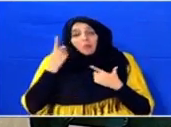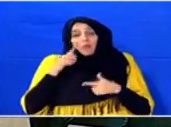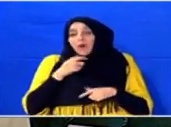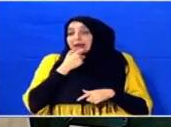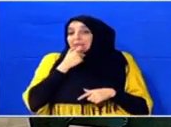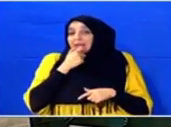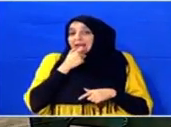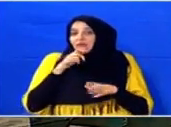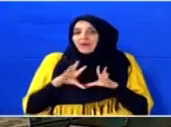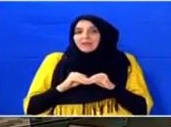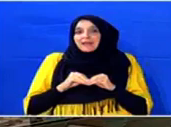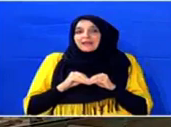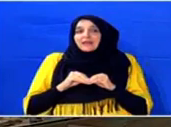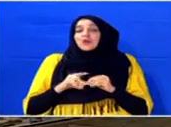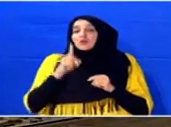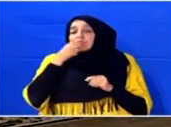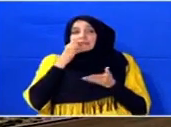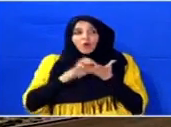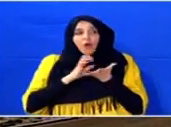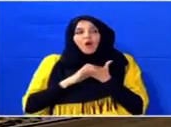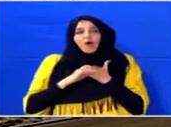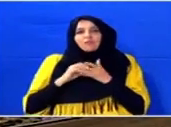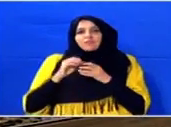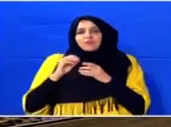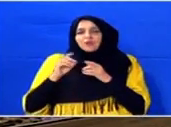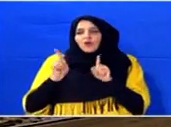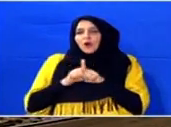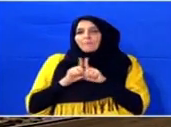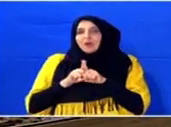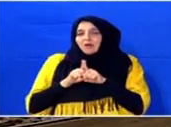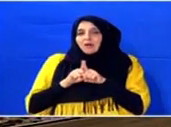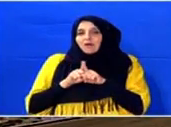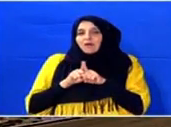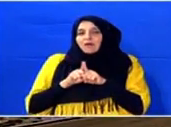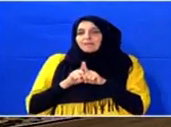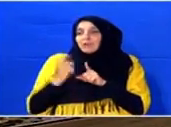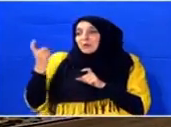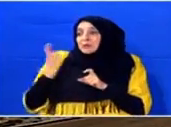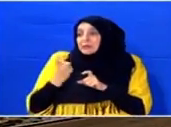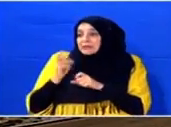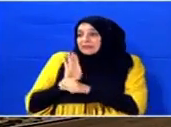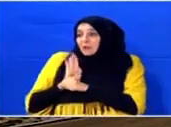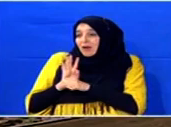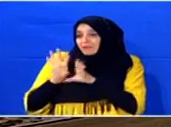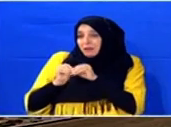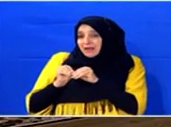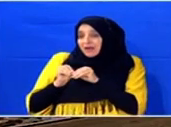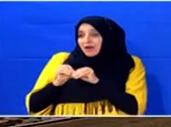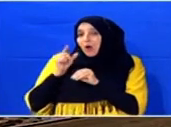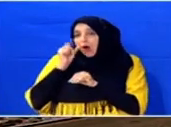العائلي فابعثوا حكما من اهله وحاكم من اهلها